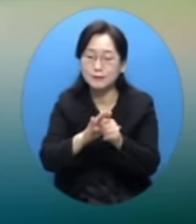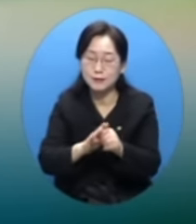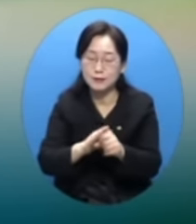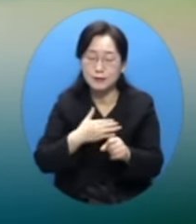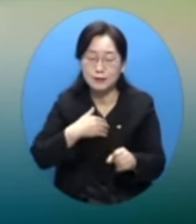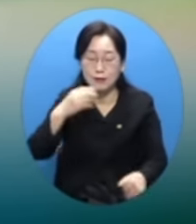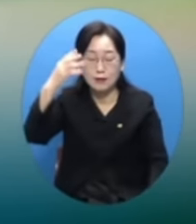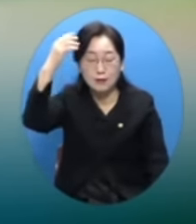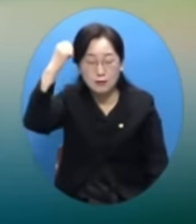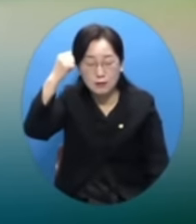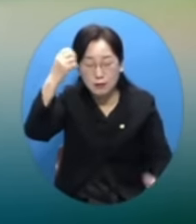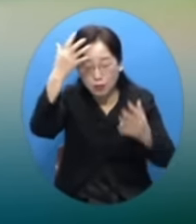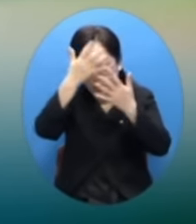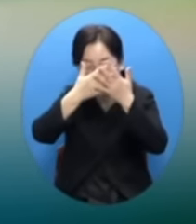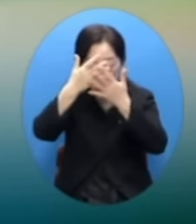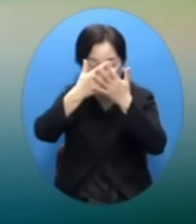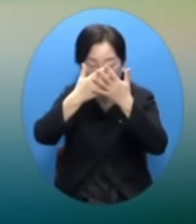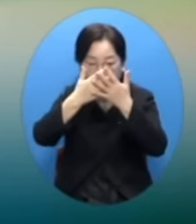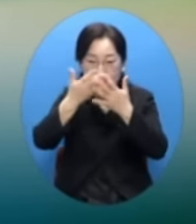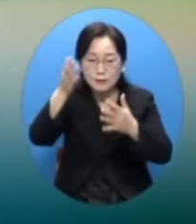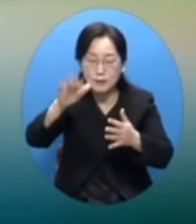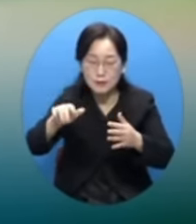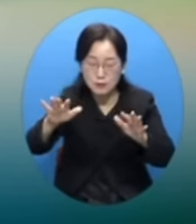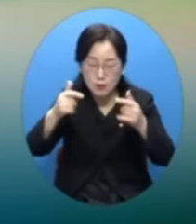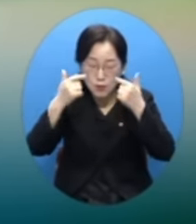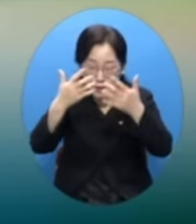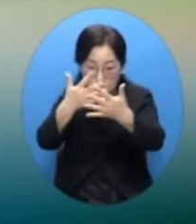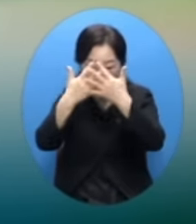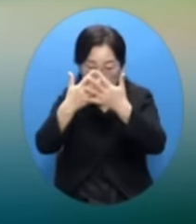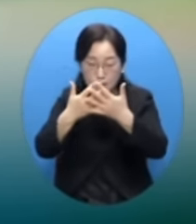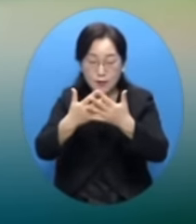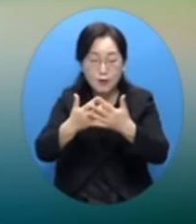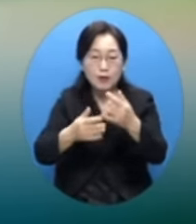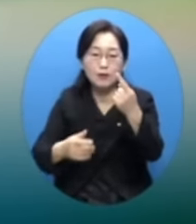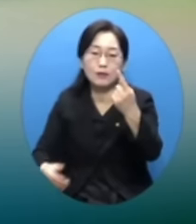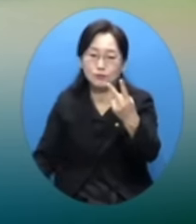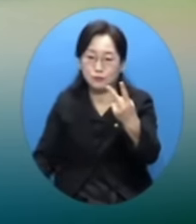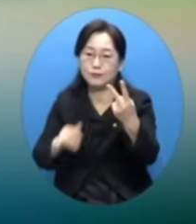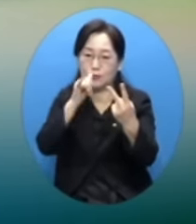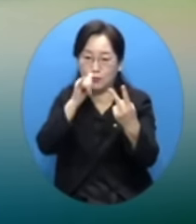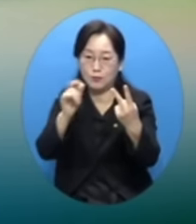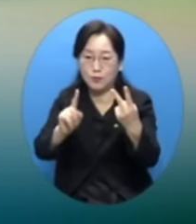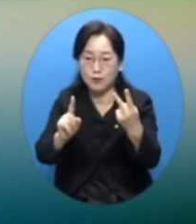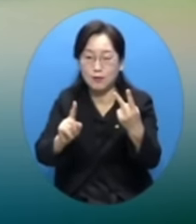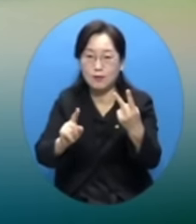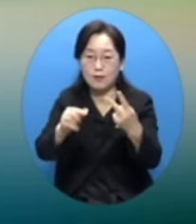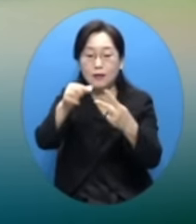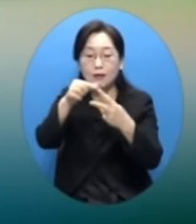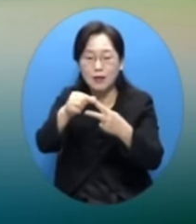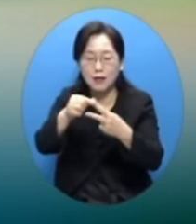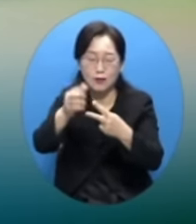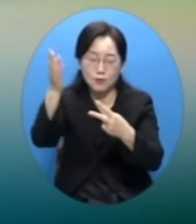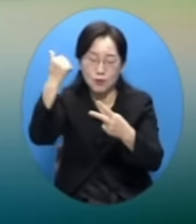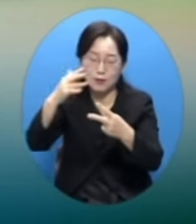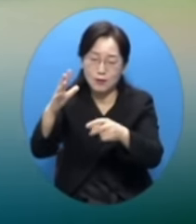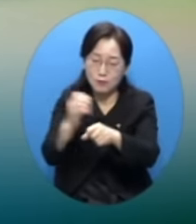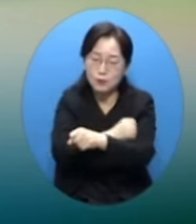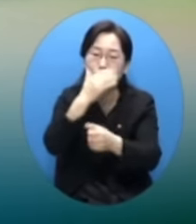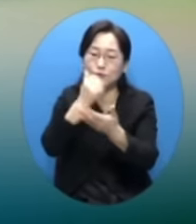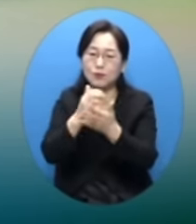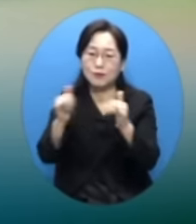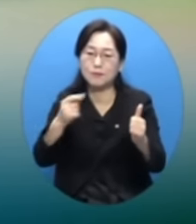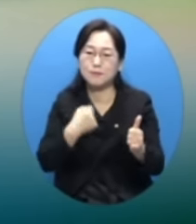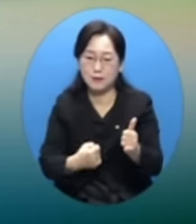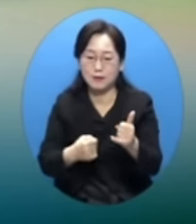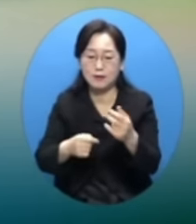이제 희미해졌지만 지금도 똑똑히 기억하는 두 가지 사실이 있습니다. 하나는 내가 과거에 엄청난 죄인이었다는